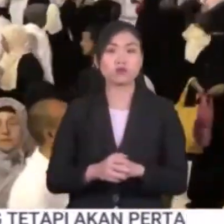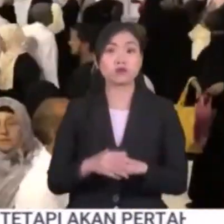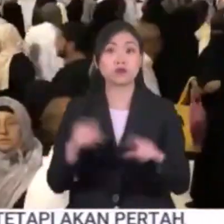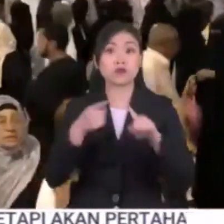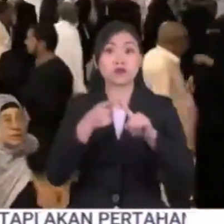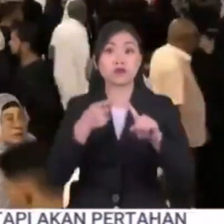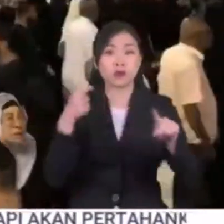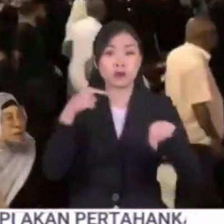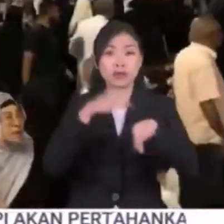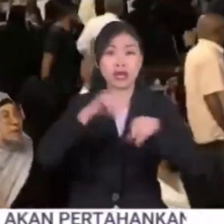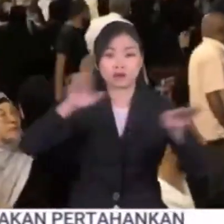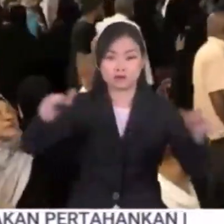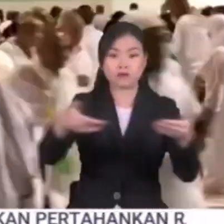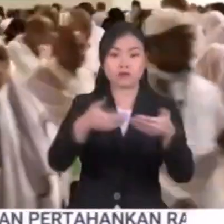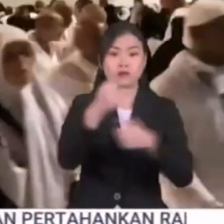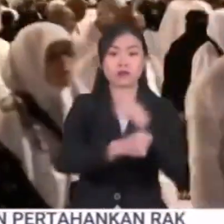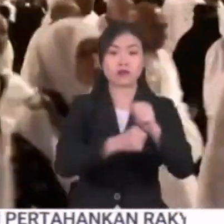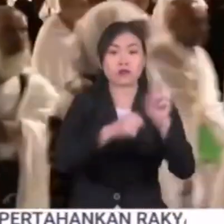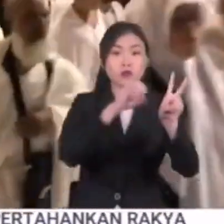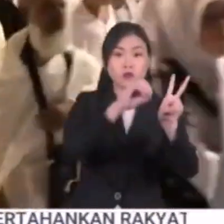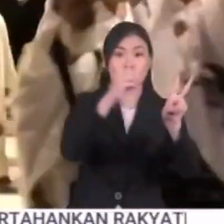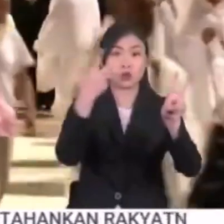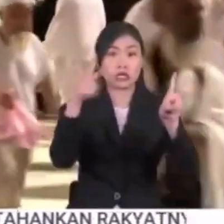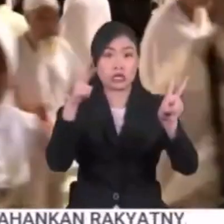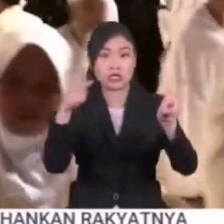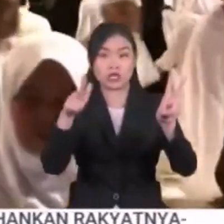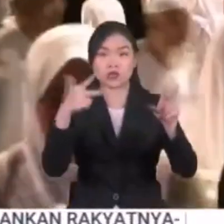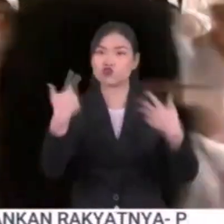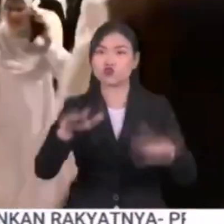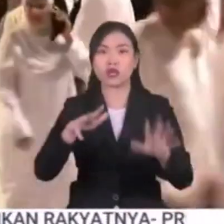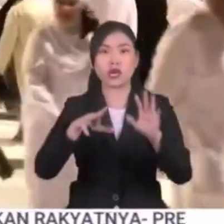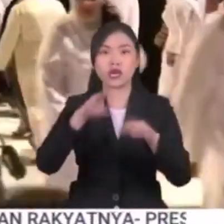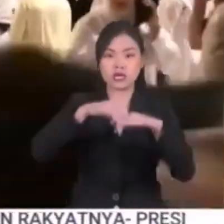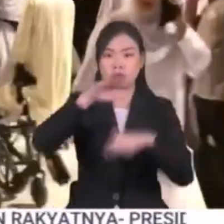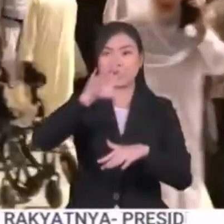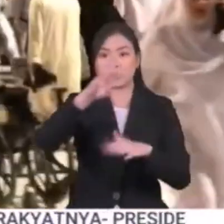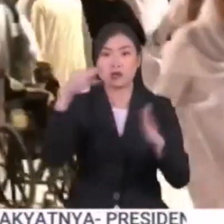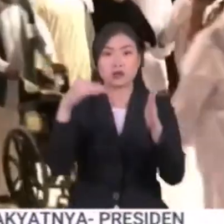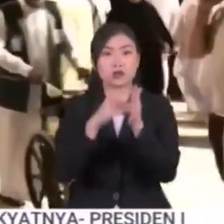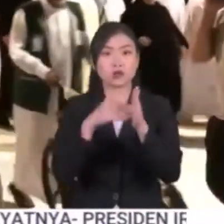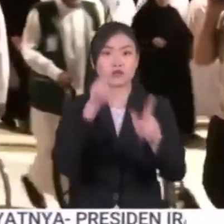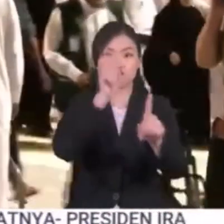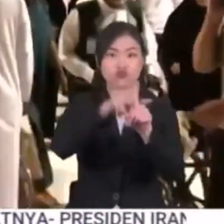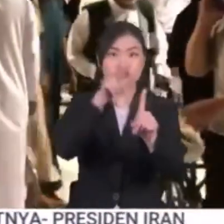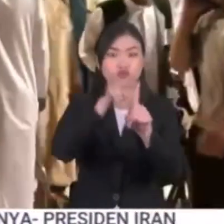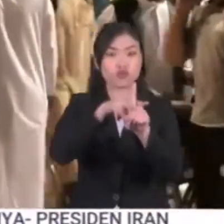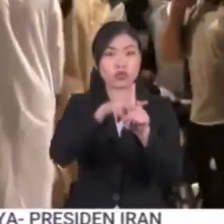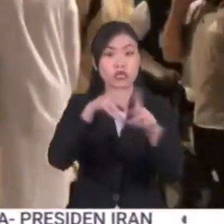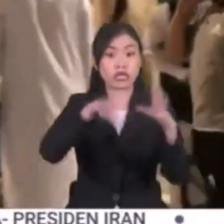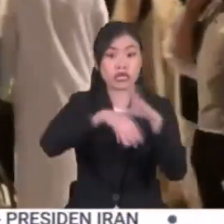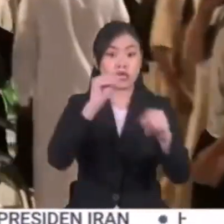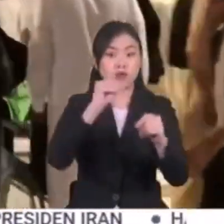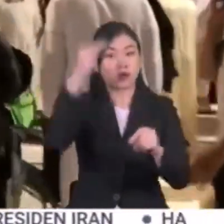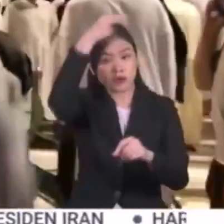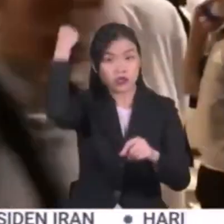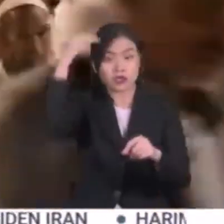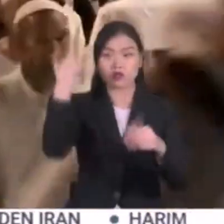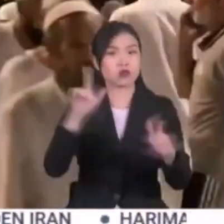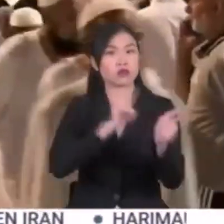sejak diperkenal pada tahun 2013 6070 permohonan pengeluaran Haji daripada akaun Sejahtera diluluskan